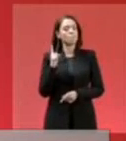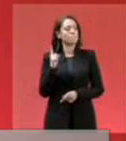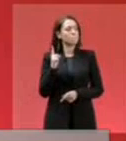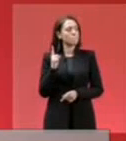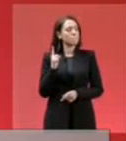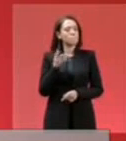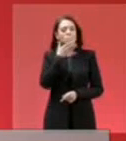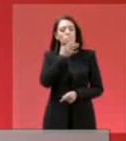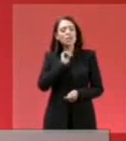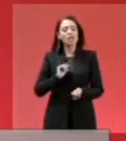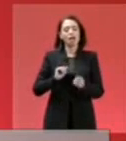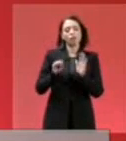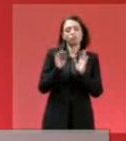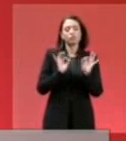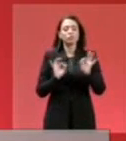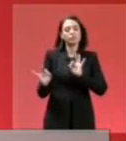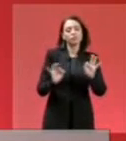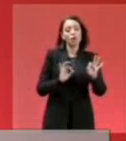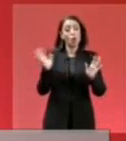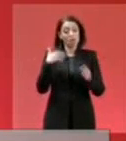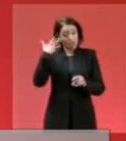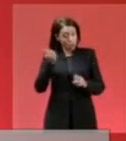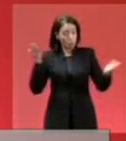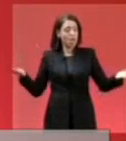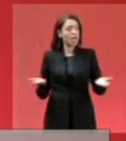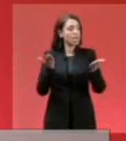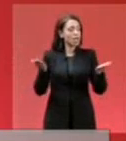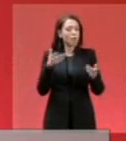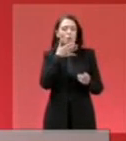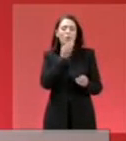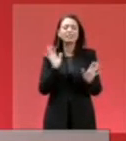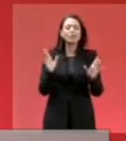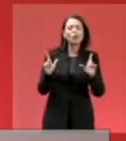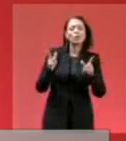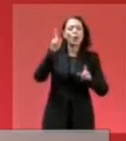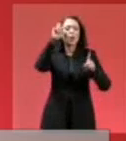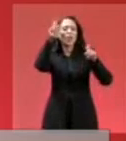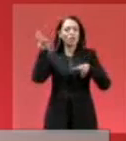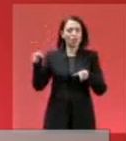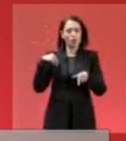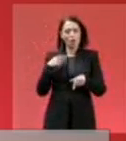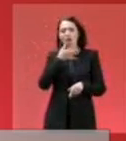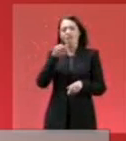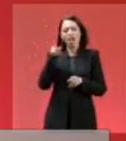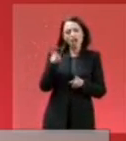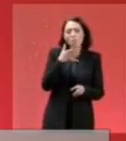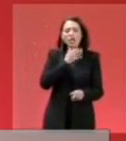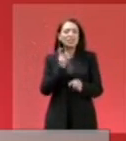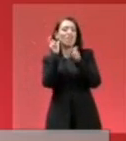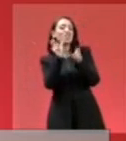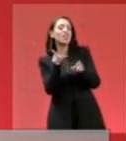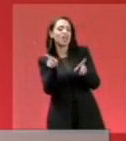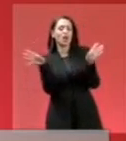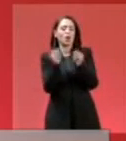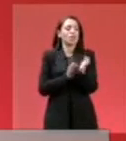έχει μια ταξικότητα. Όταν έχουμε κάποιον φτωχοδιάβολο, τον χαρακτηρίζουμε ένοχο πριν ακόμα αποφανθεί η